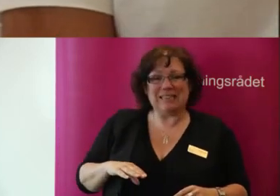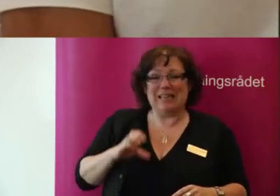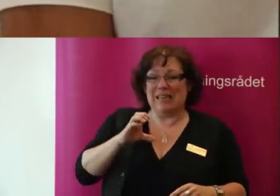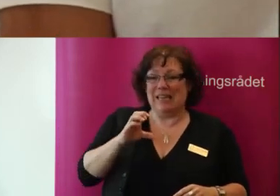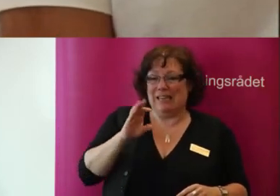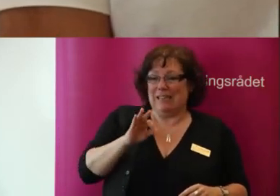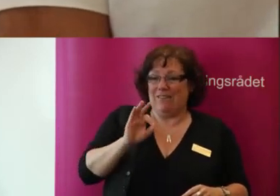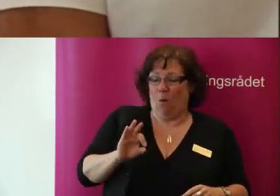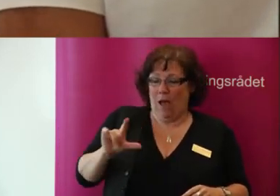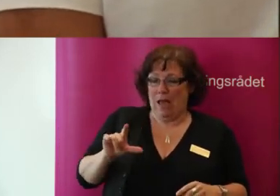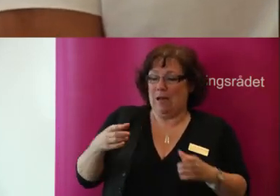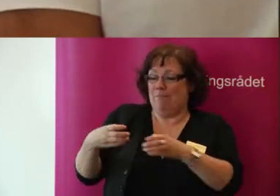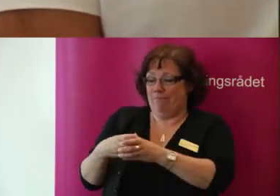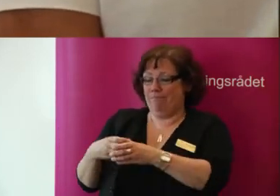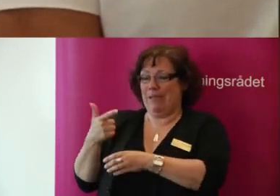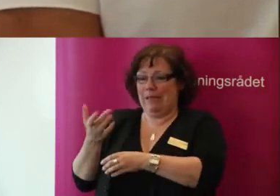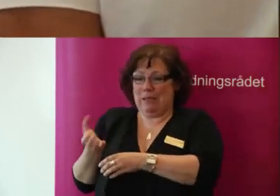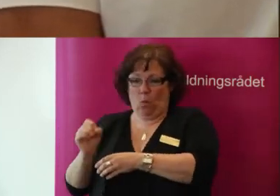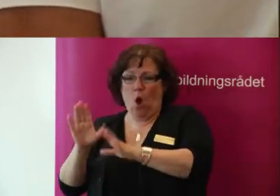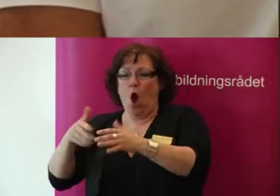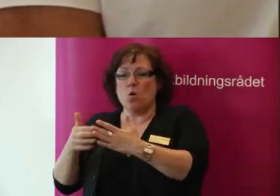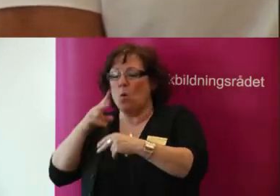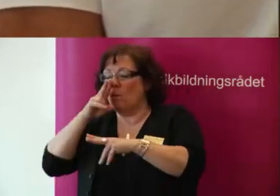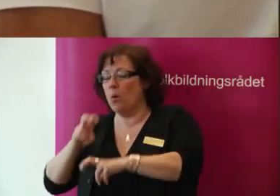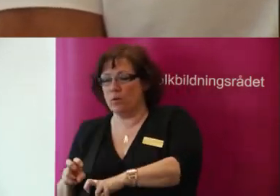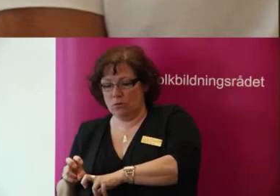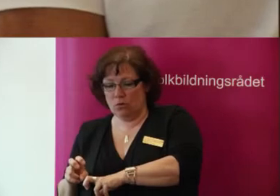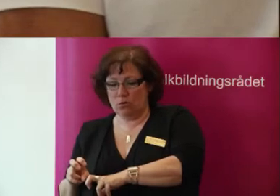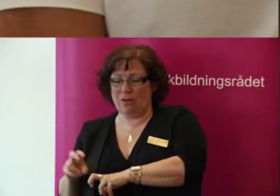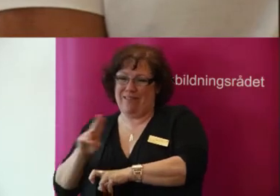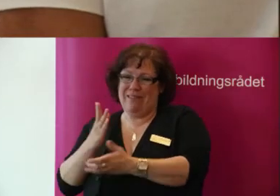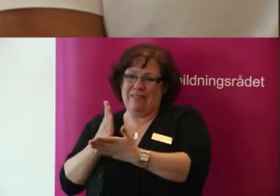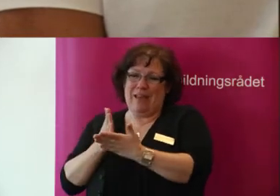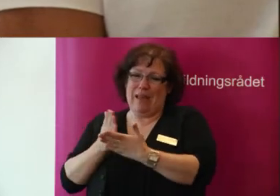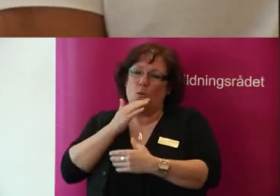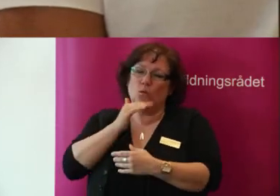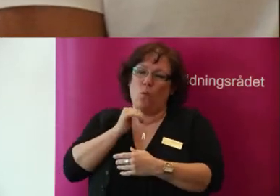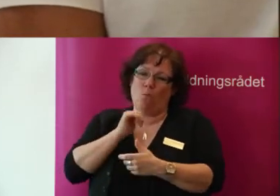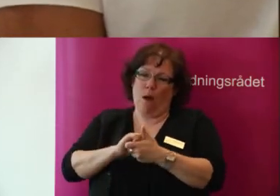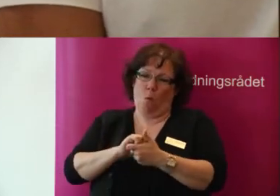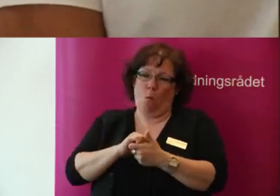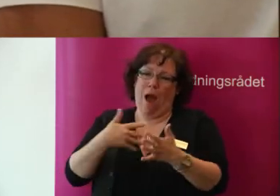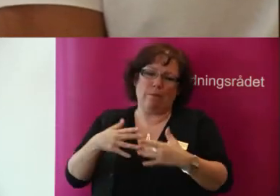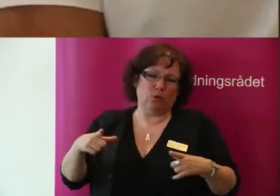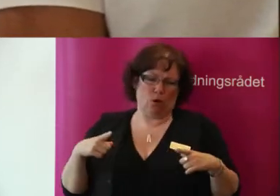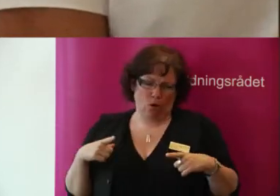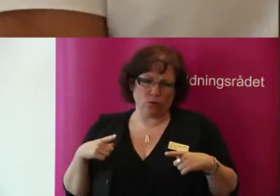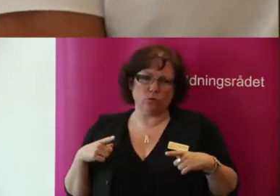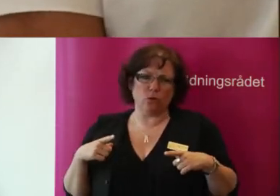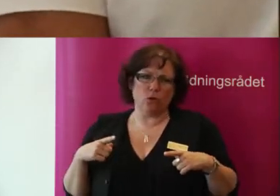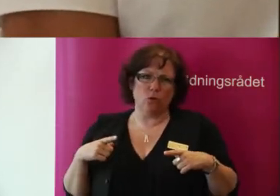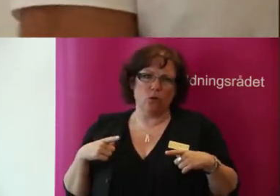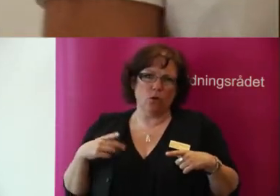SFHL tillsammans med TCO gjorde en undersökning när det gäller ungdomsarbetslösheten. Och det